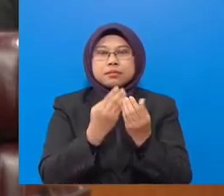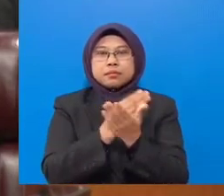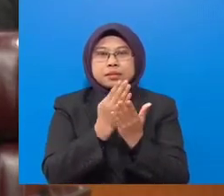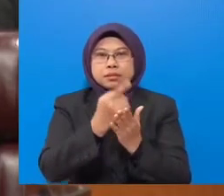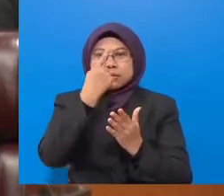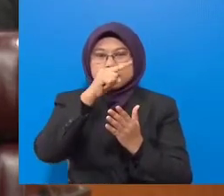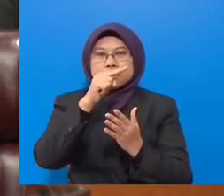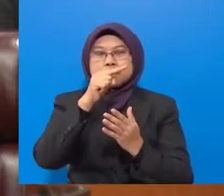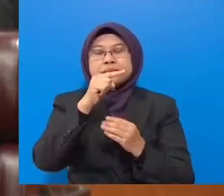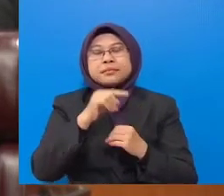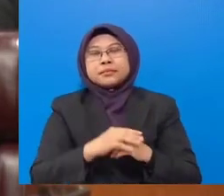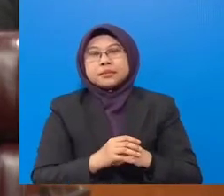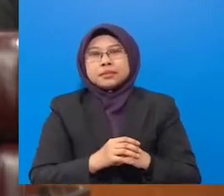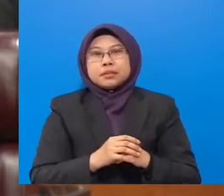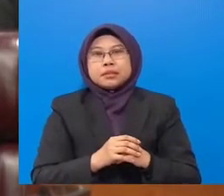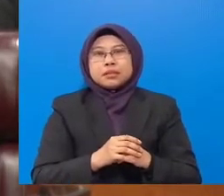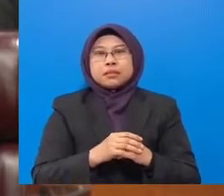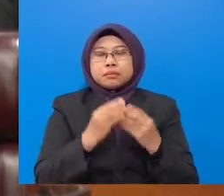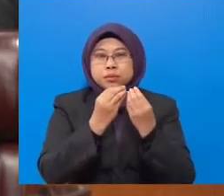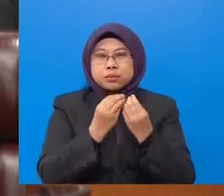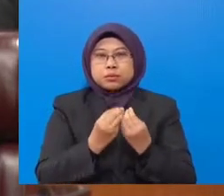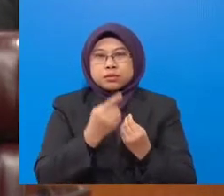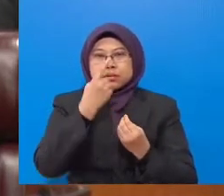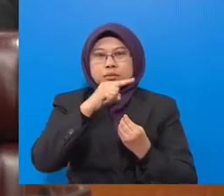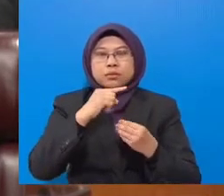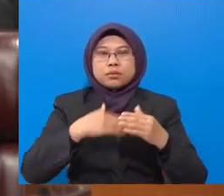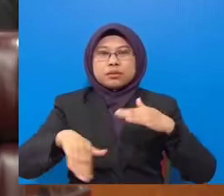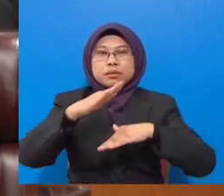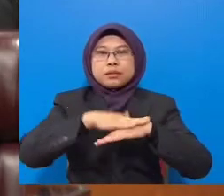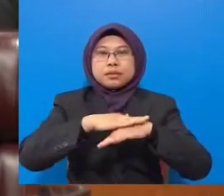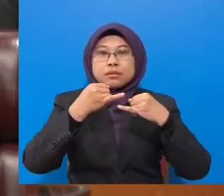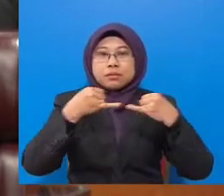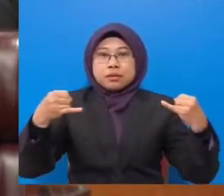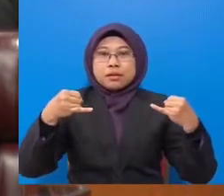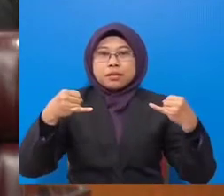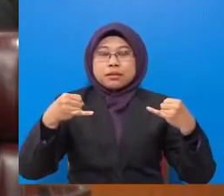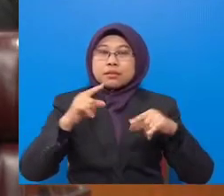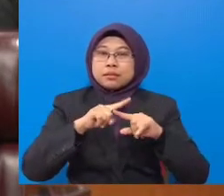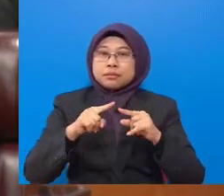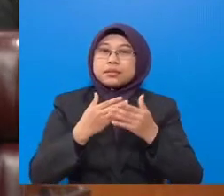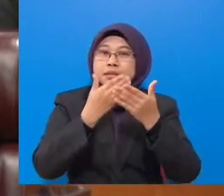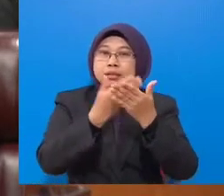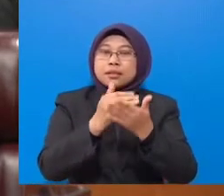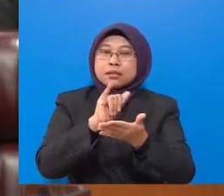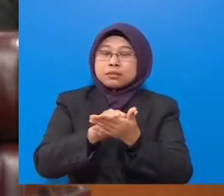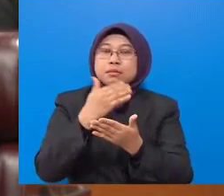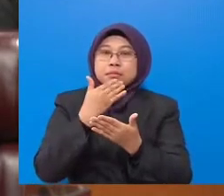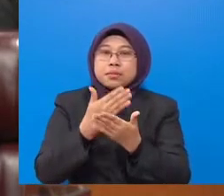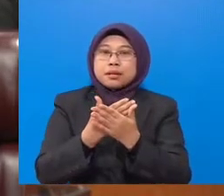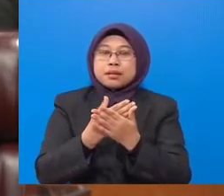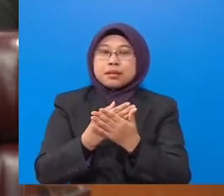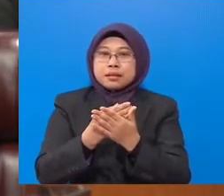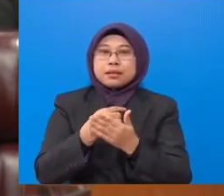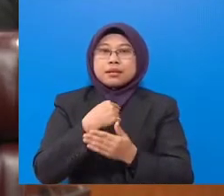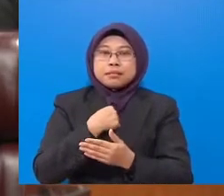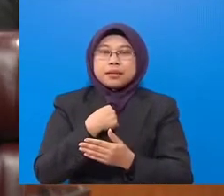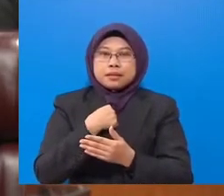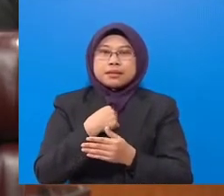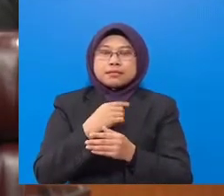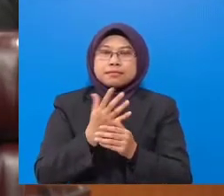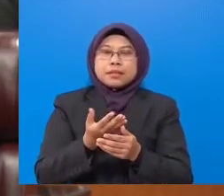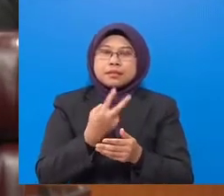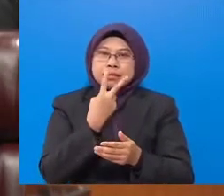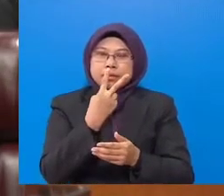dilaksanakan walaubagaimanapun persoalan dan cadangan Yang bahwa merupakan cadangan yang baik dan tidak kami akan mempertimbangkan untuk